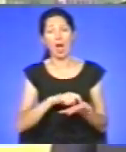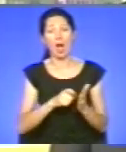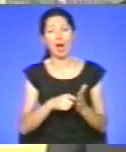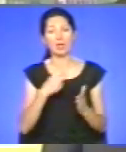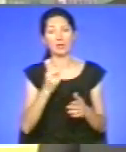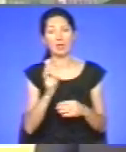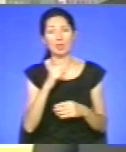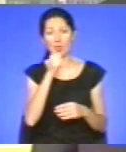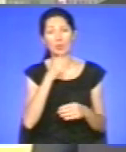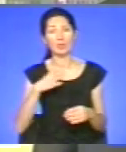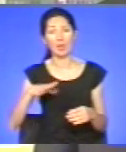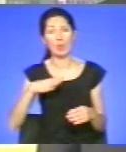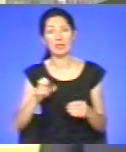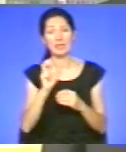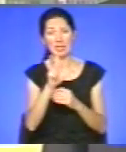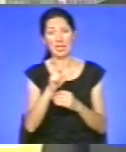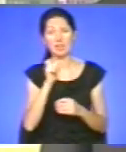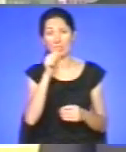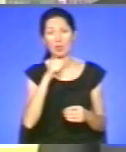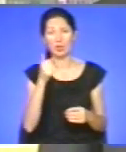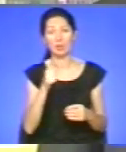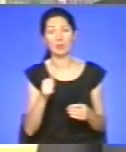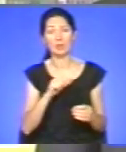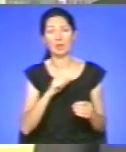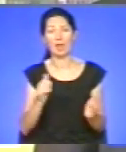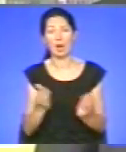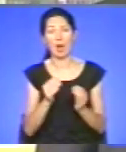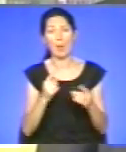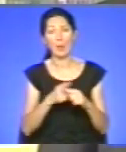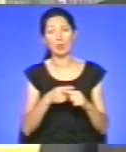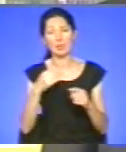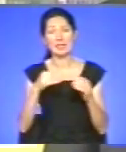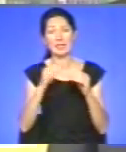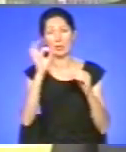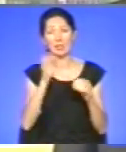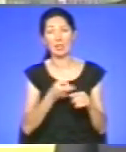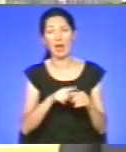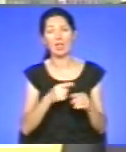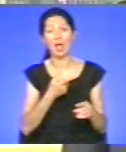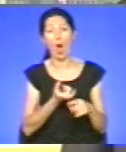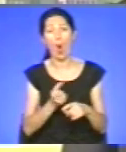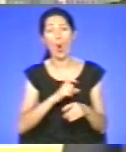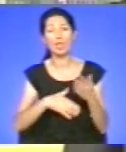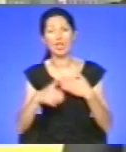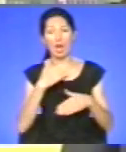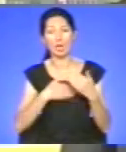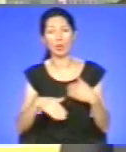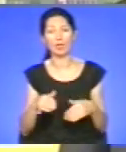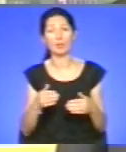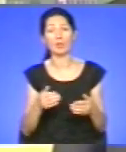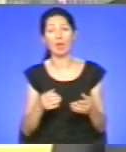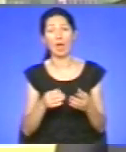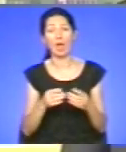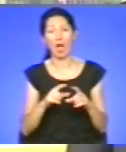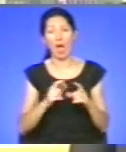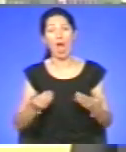очікуємо 2013 рік, це вже найменше було плюс 10%. Це дуже радує. Тобто в житловому секторі, як я